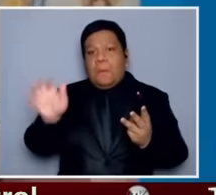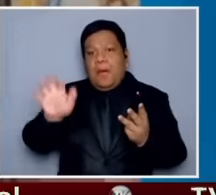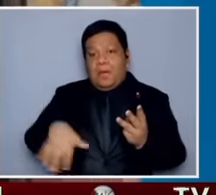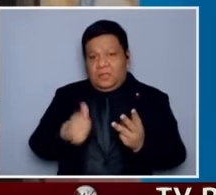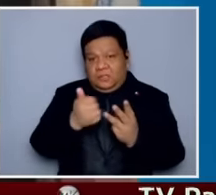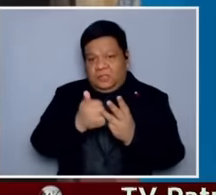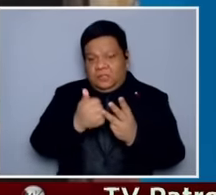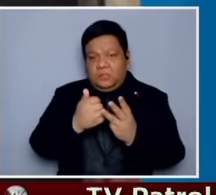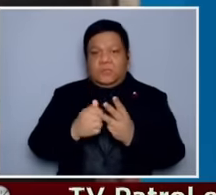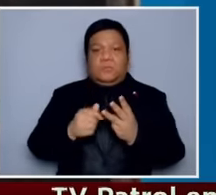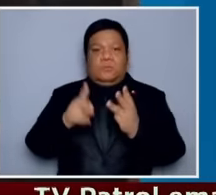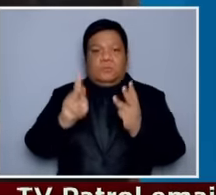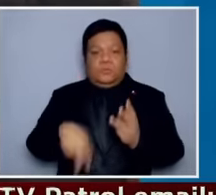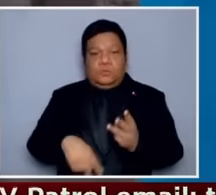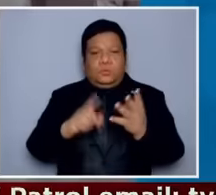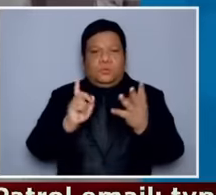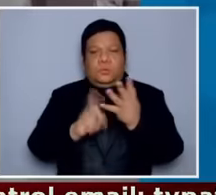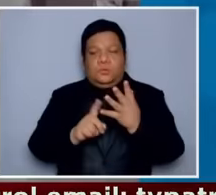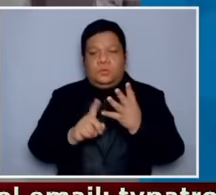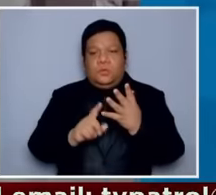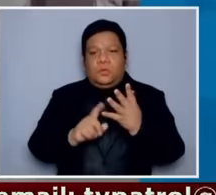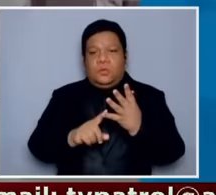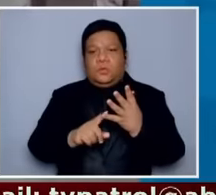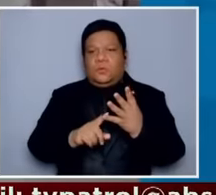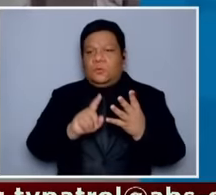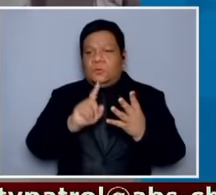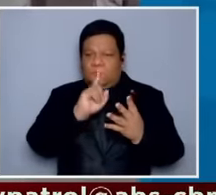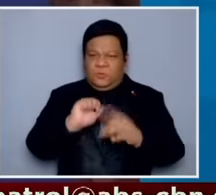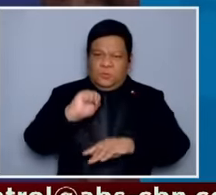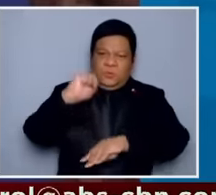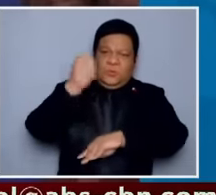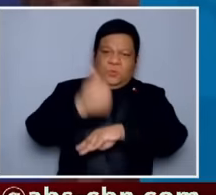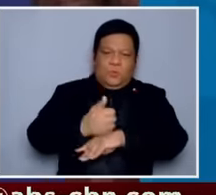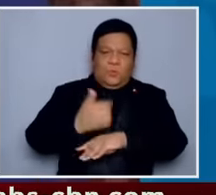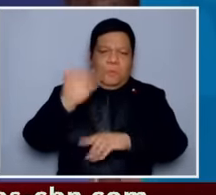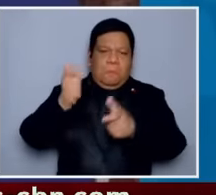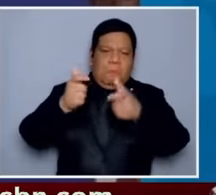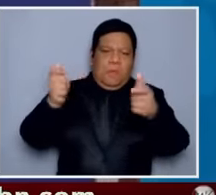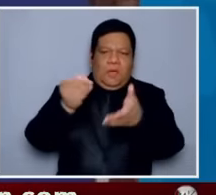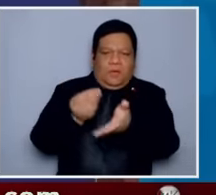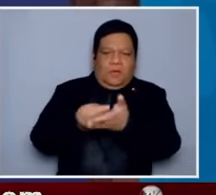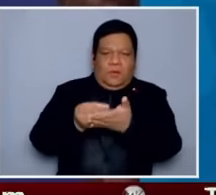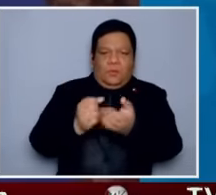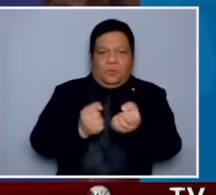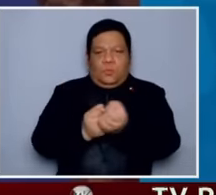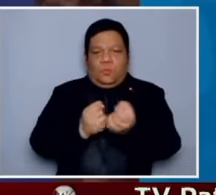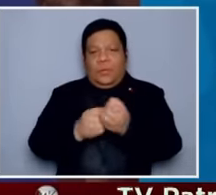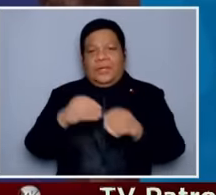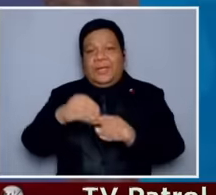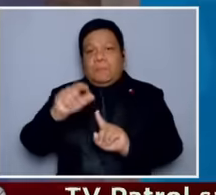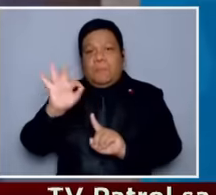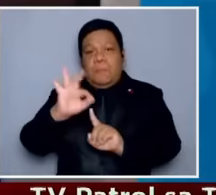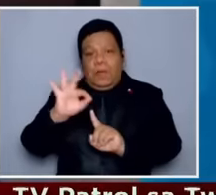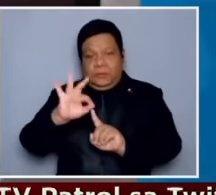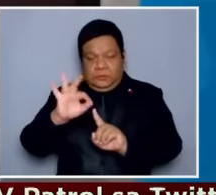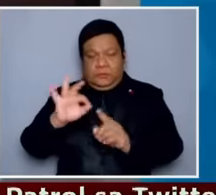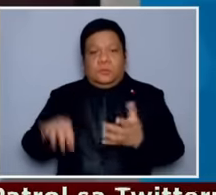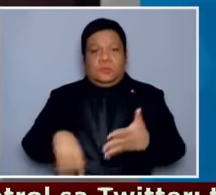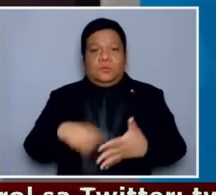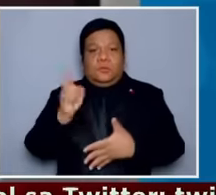Kadri, Amjad Saqib na founder ng pinakamalaking microfinance institution sa Pakistan at ang watchdog